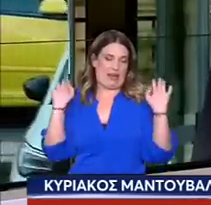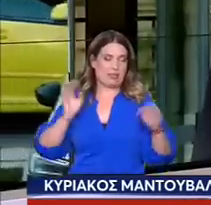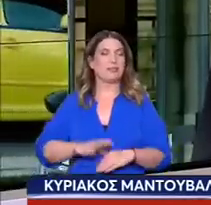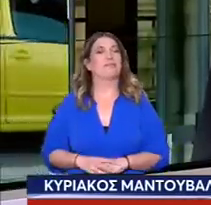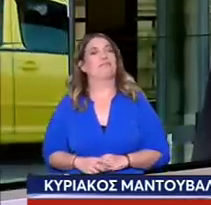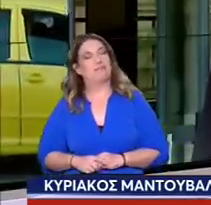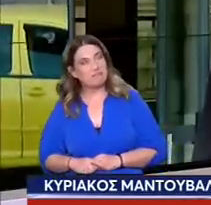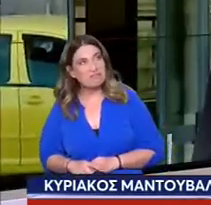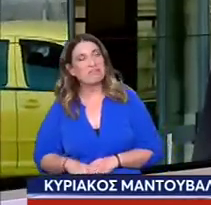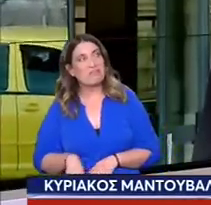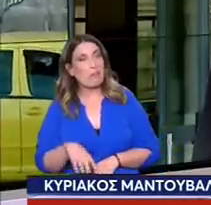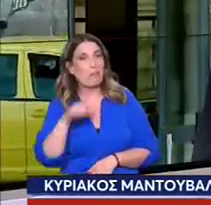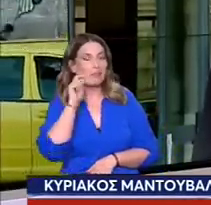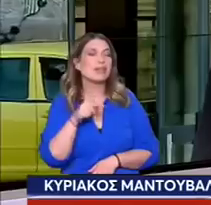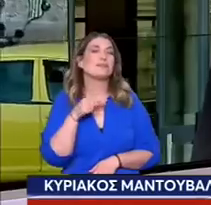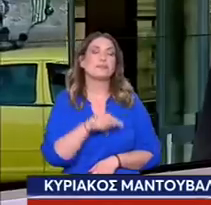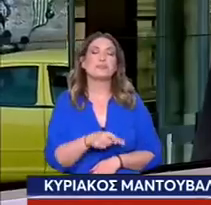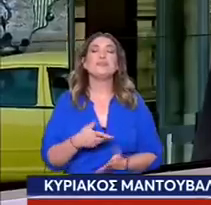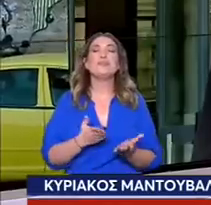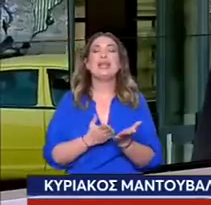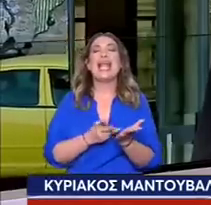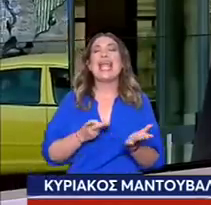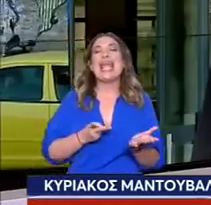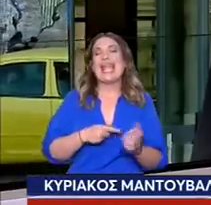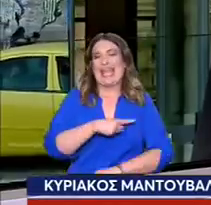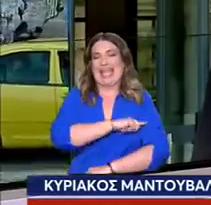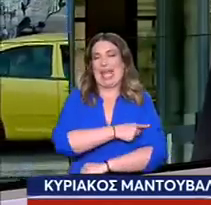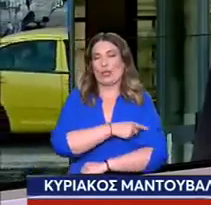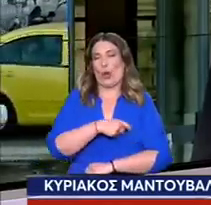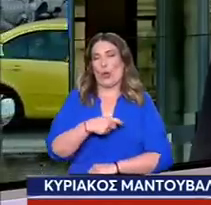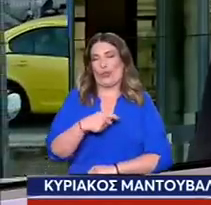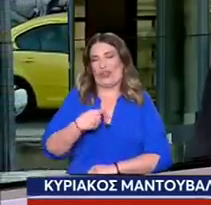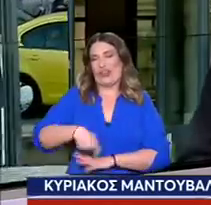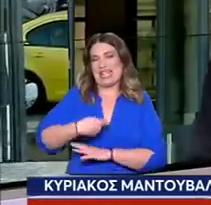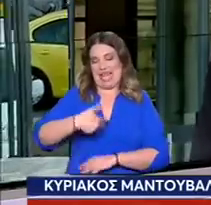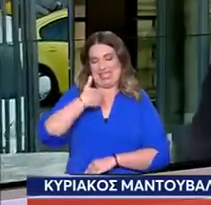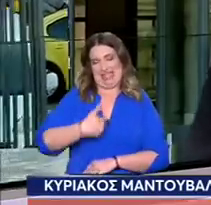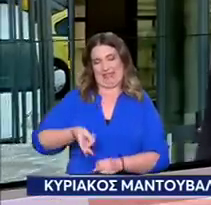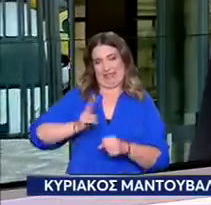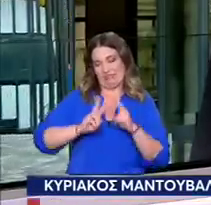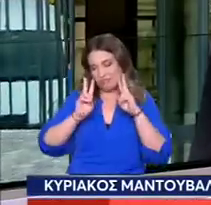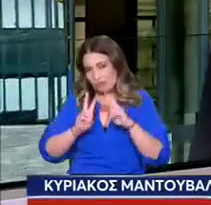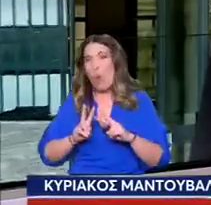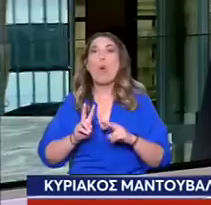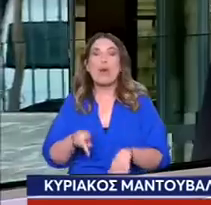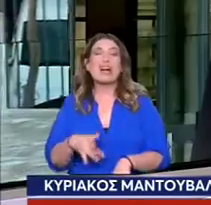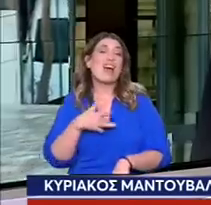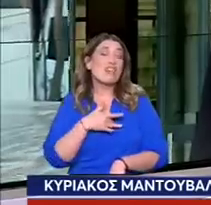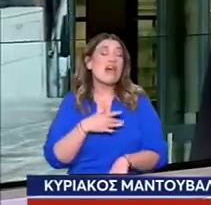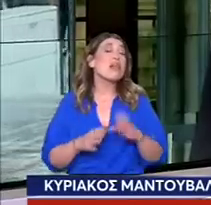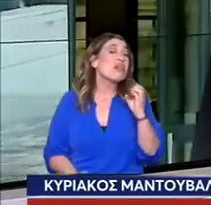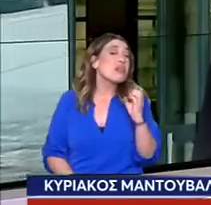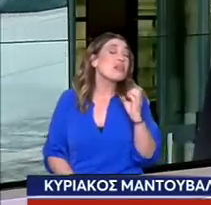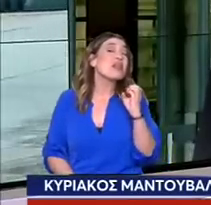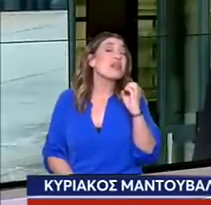Ψαρούλη. Αυτό το οποίο έβαλε ο κύριος Κούγιας στην διαδικασία σήμερα, ότι δηλαδή η καρδιά της Τζορτζίνας ίσως